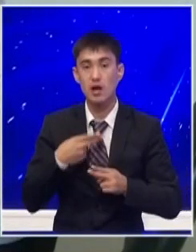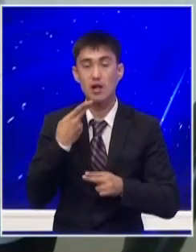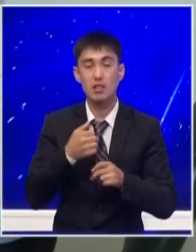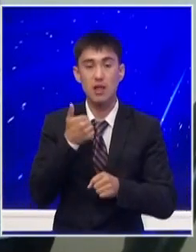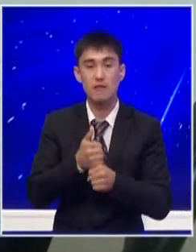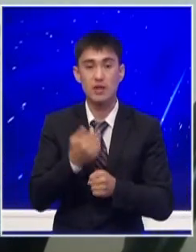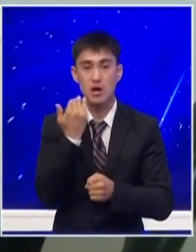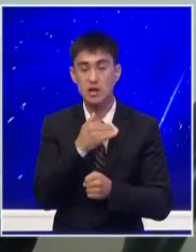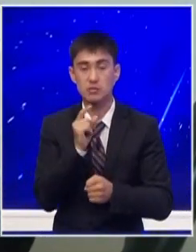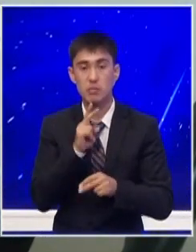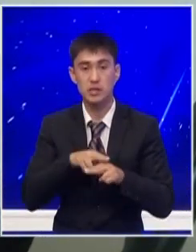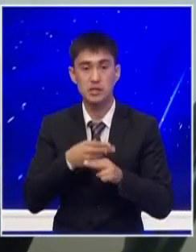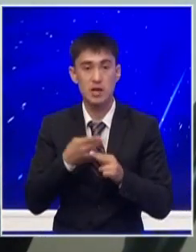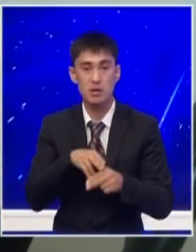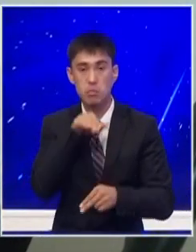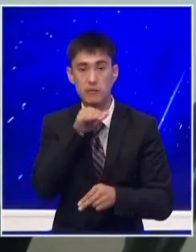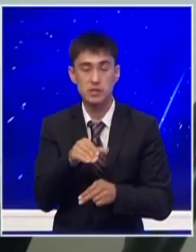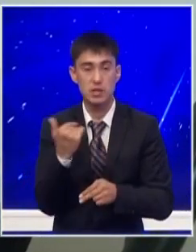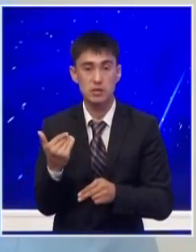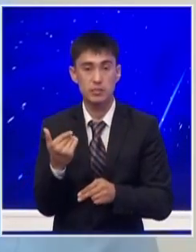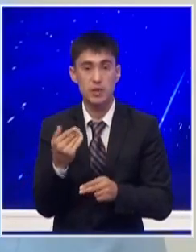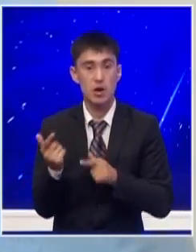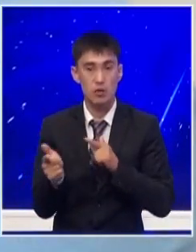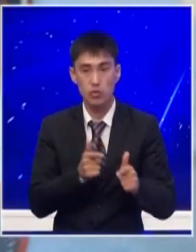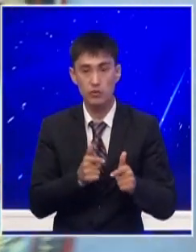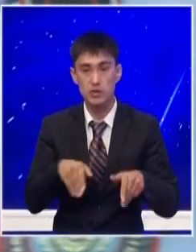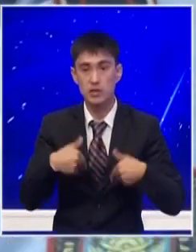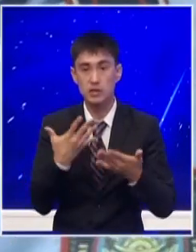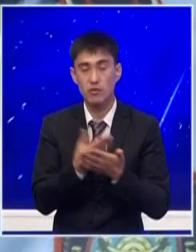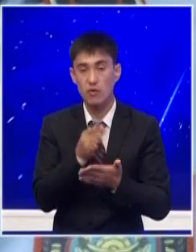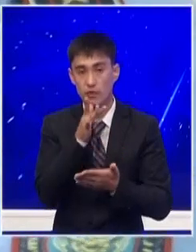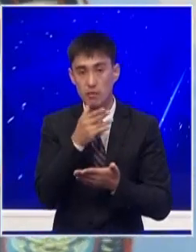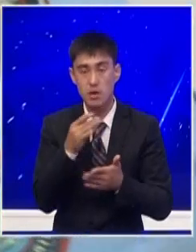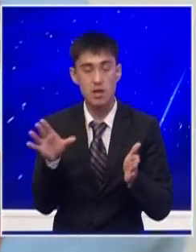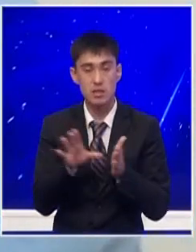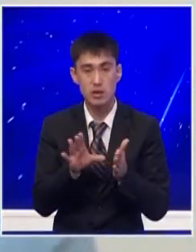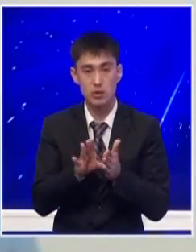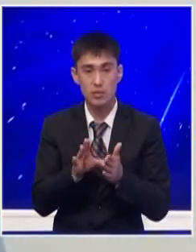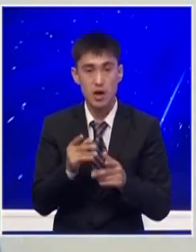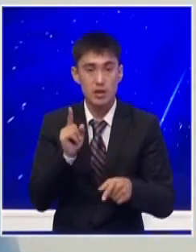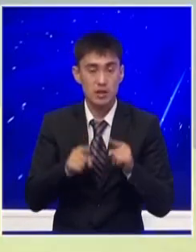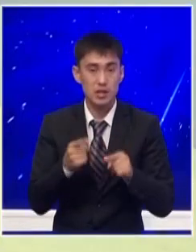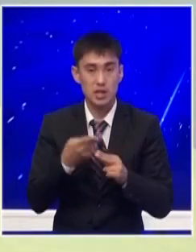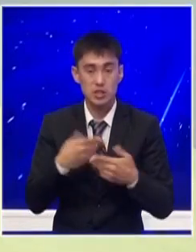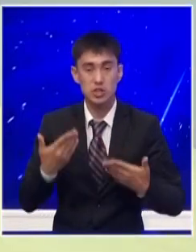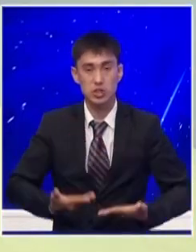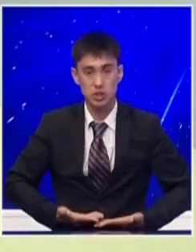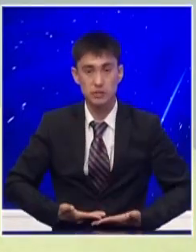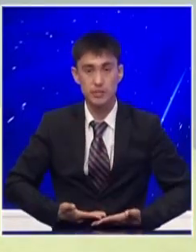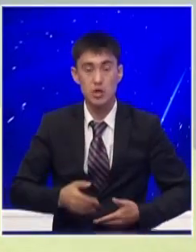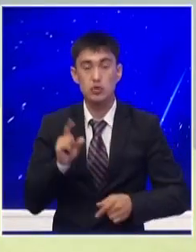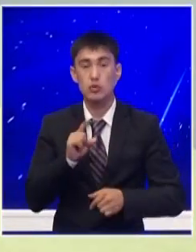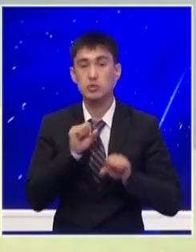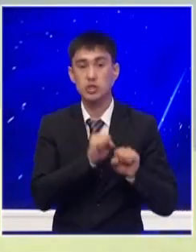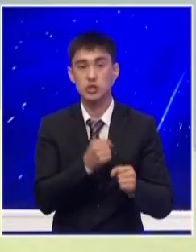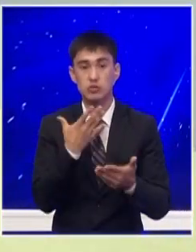качеств полицейского является профессионализм и готовность отдать свое время и энергию, а иногда даже и жизнь, чтобы защитить